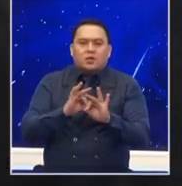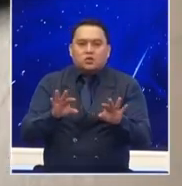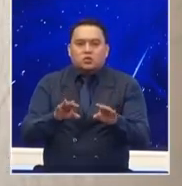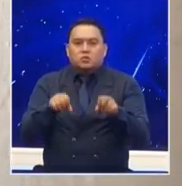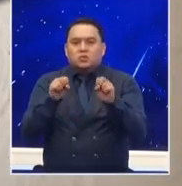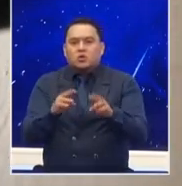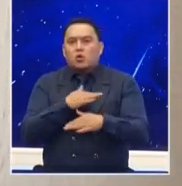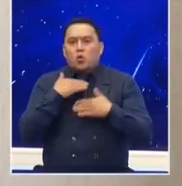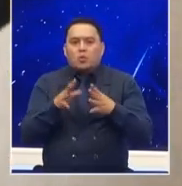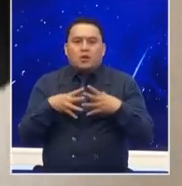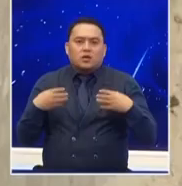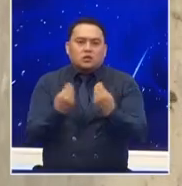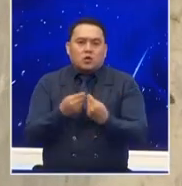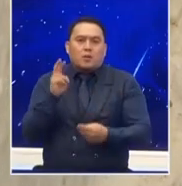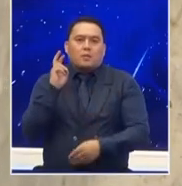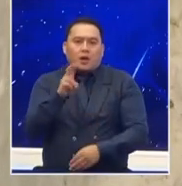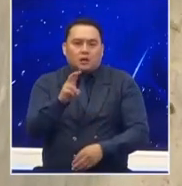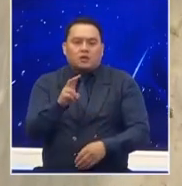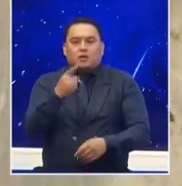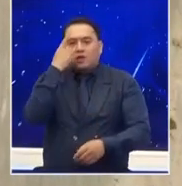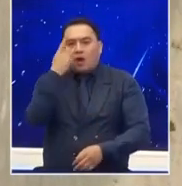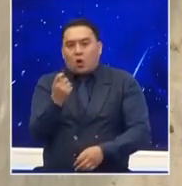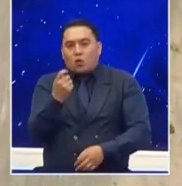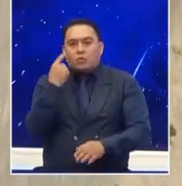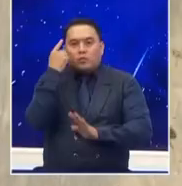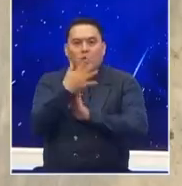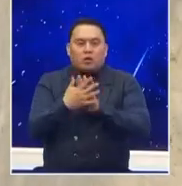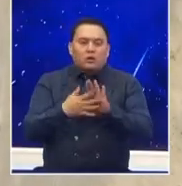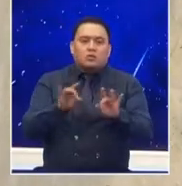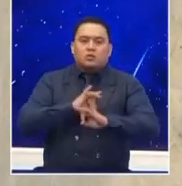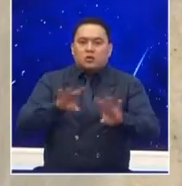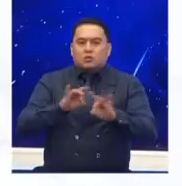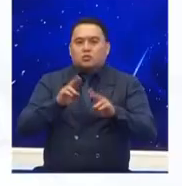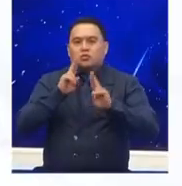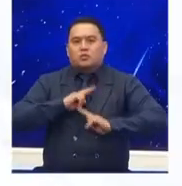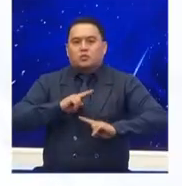Мамандар көпбалалы отбасына барды. Ескерту, ұғындыру жұмыстарын жүргізді.